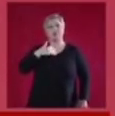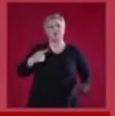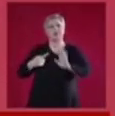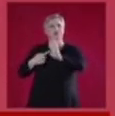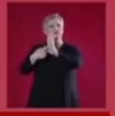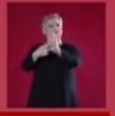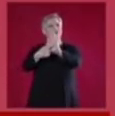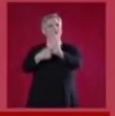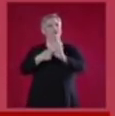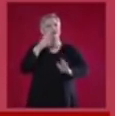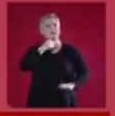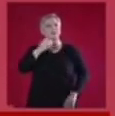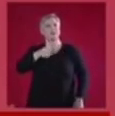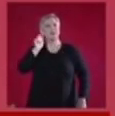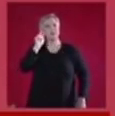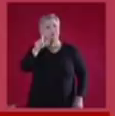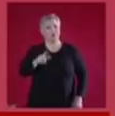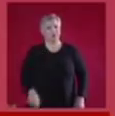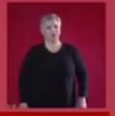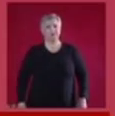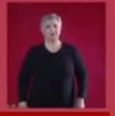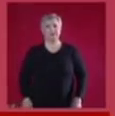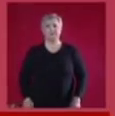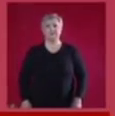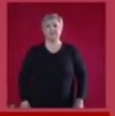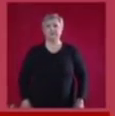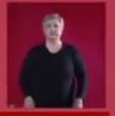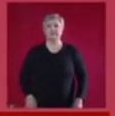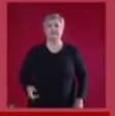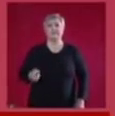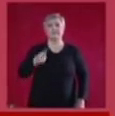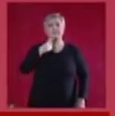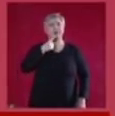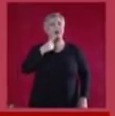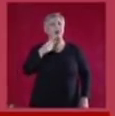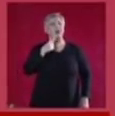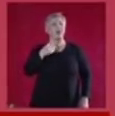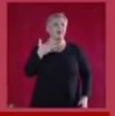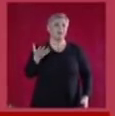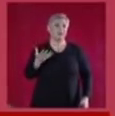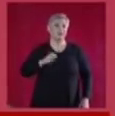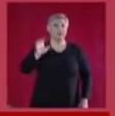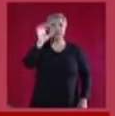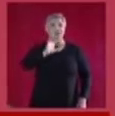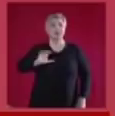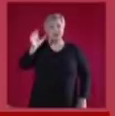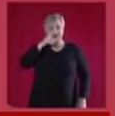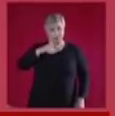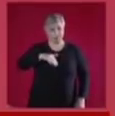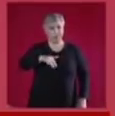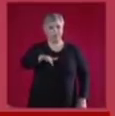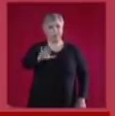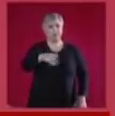ορισμένοι προδιαγράψει ότι η ευρώπη σε αυτές τις ευρωπαϊκές εκλογές ετοιμάζεται